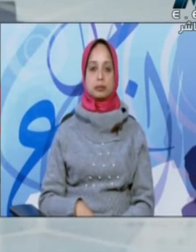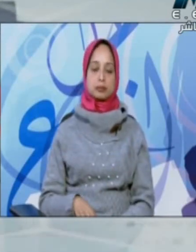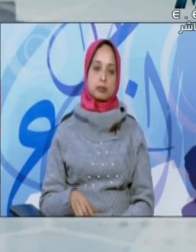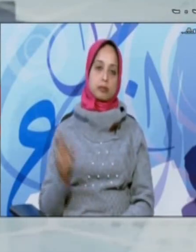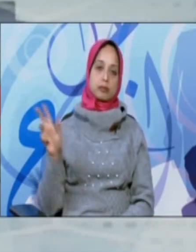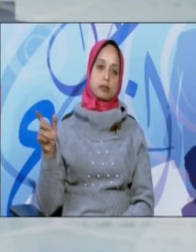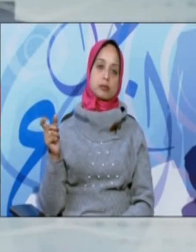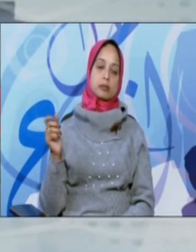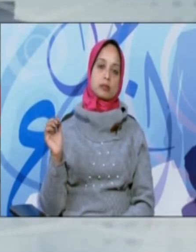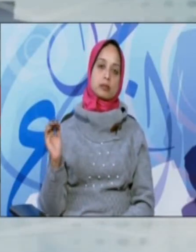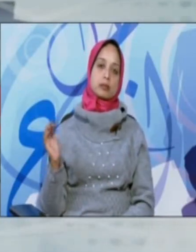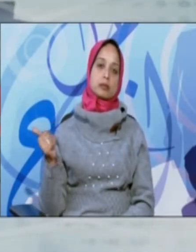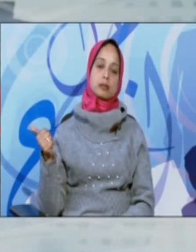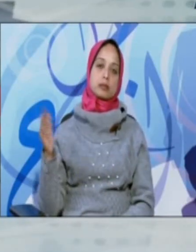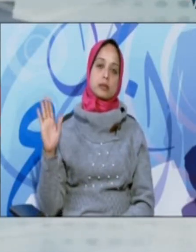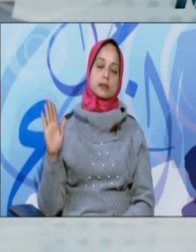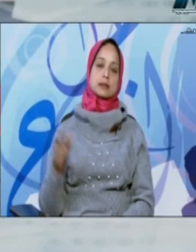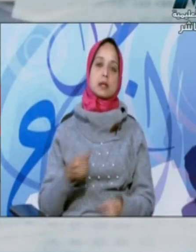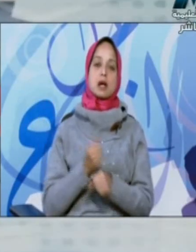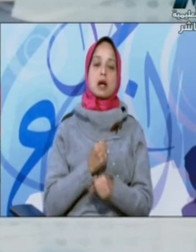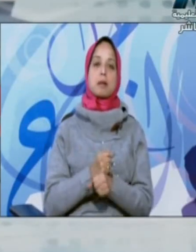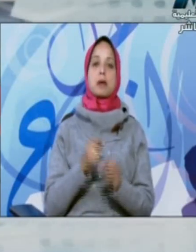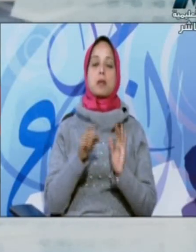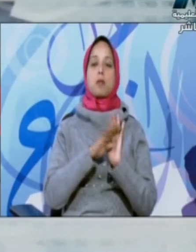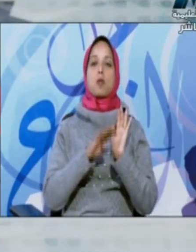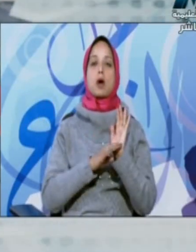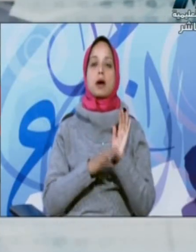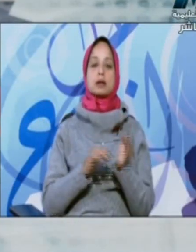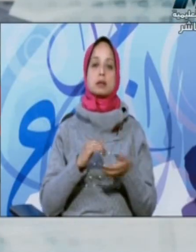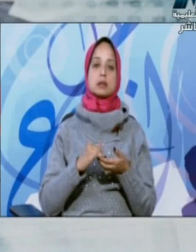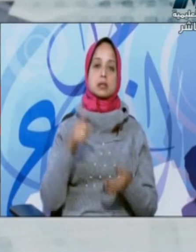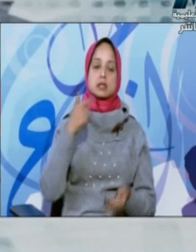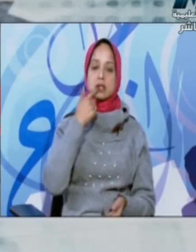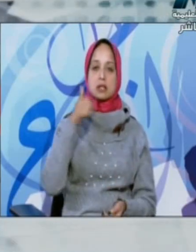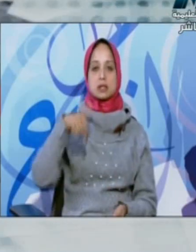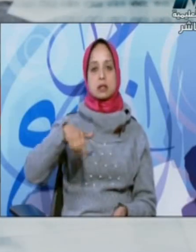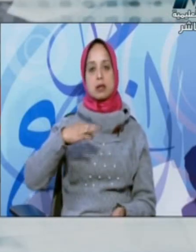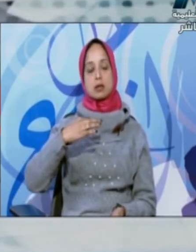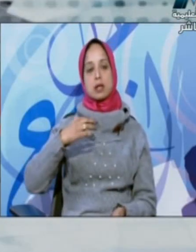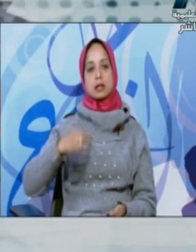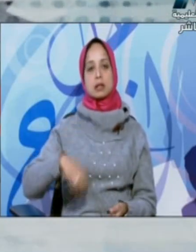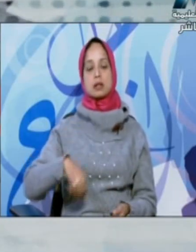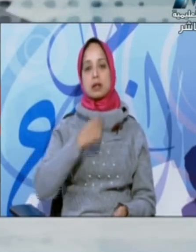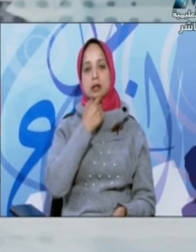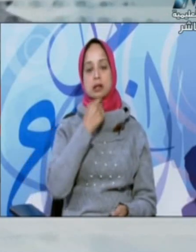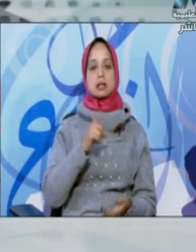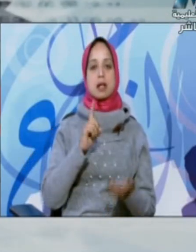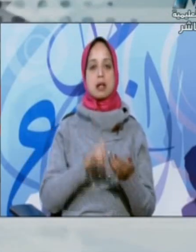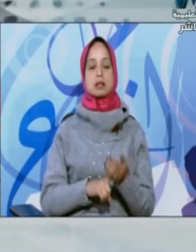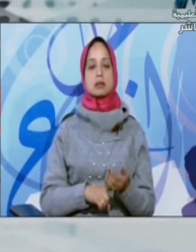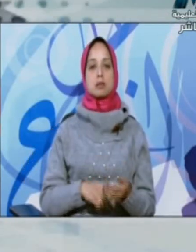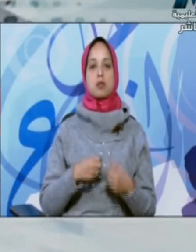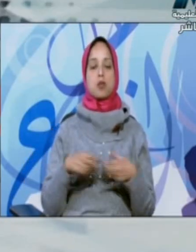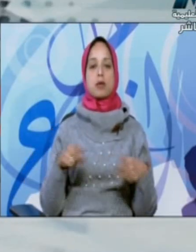سنة 36 وأرغم إنجلترا على قبول المعاهدة من خلال ثورة الشعب في نوفمبر 35،